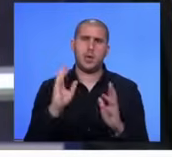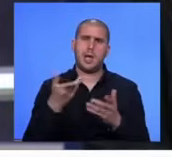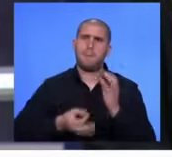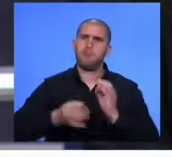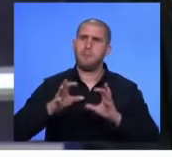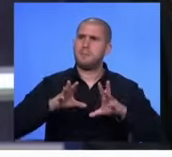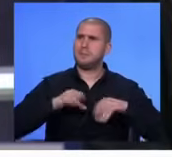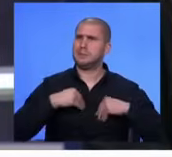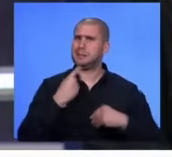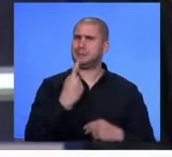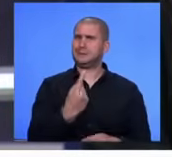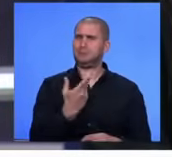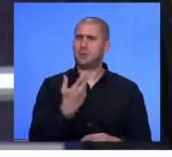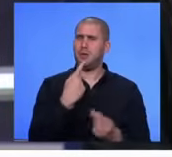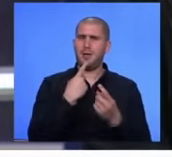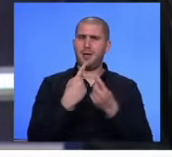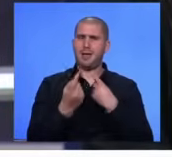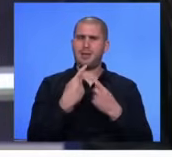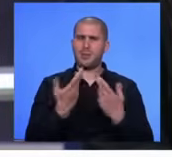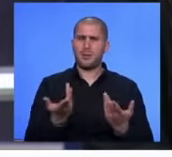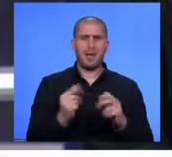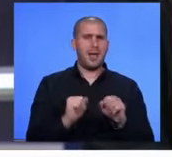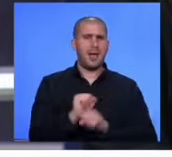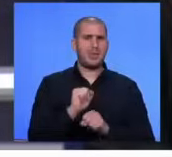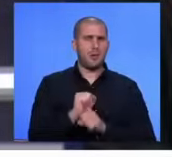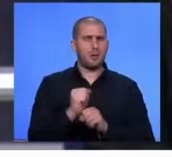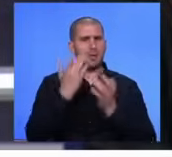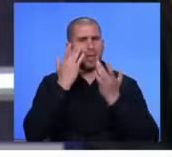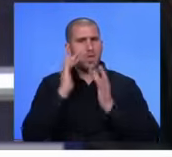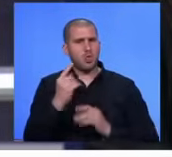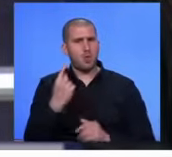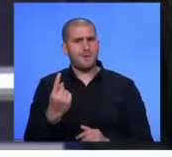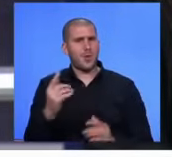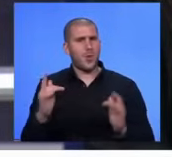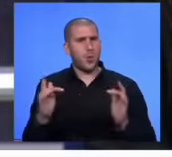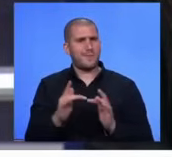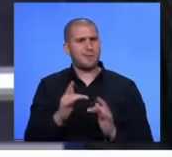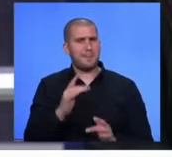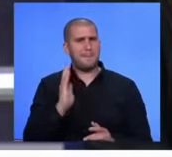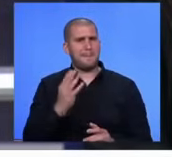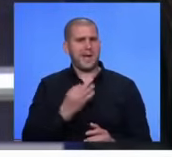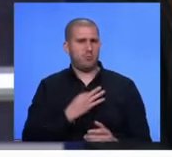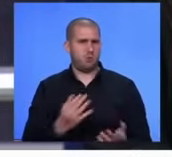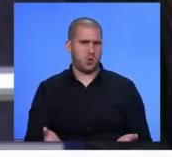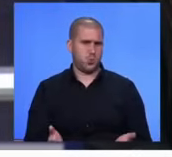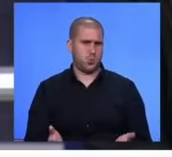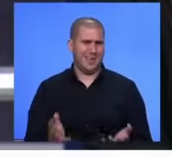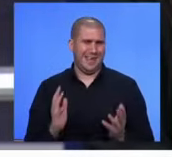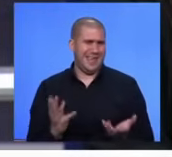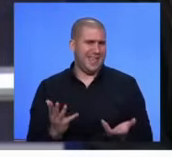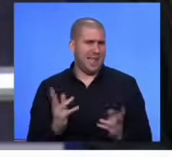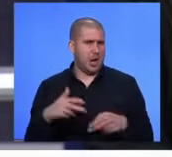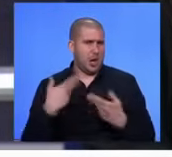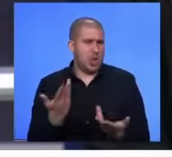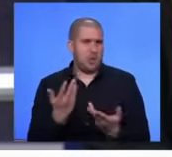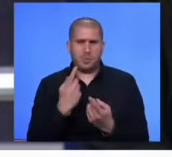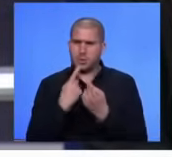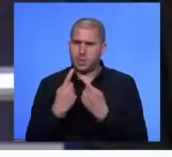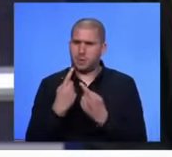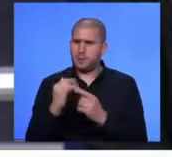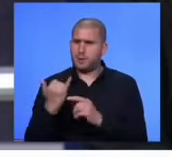לעצמו לדון בעתירות לטובת האויבים המרים שלנו. איך זה יכול להיות שהם דנים אם